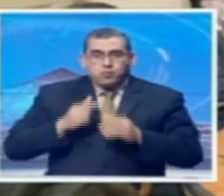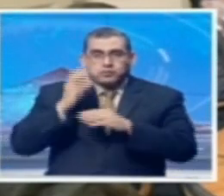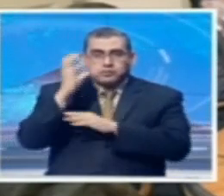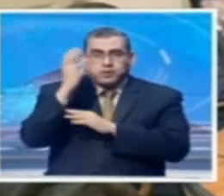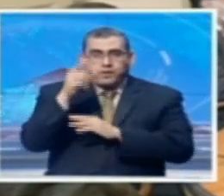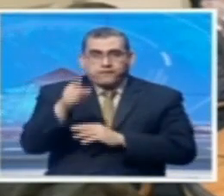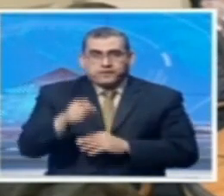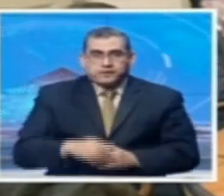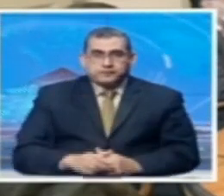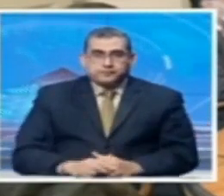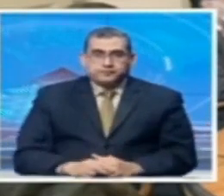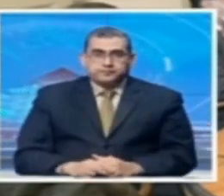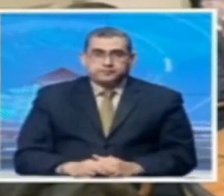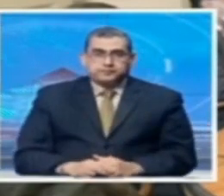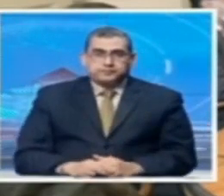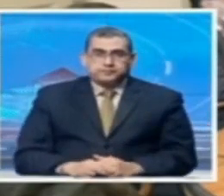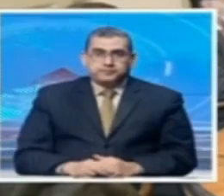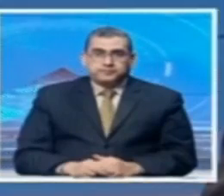المحمول.